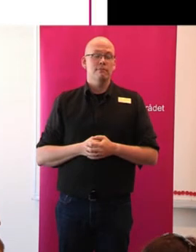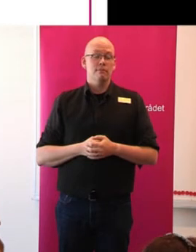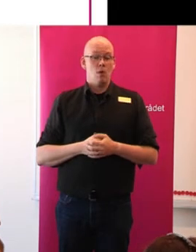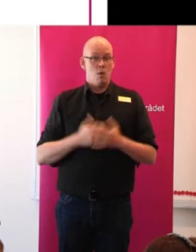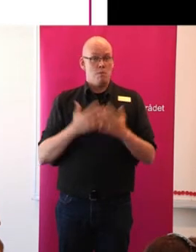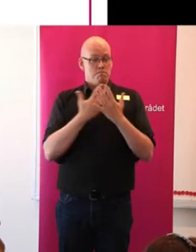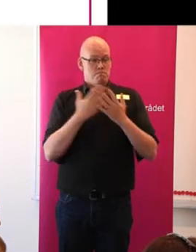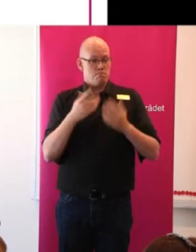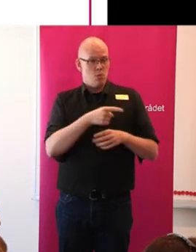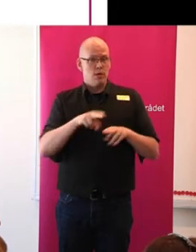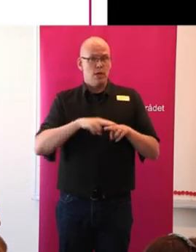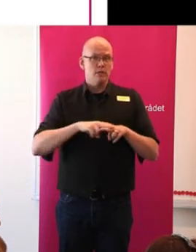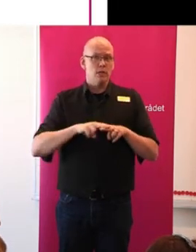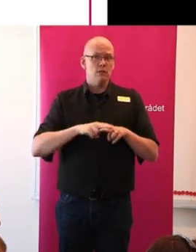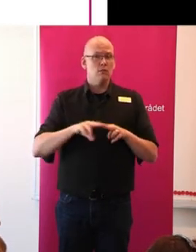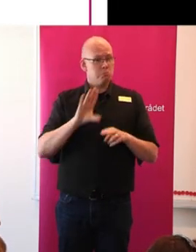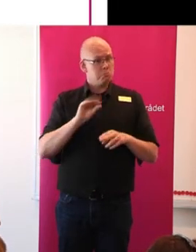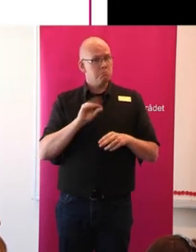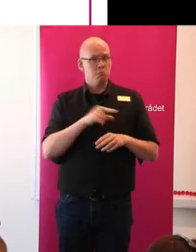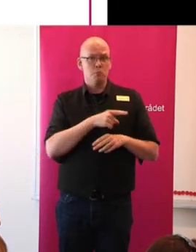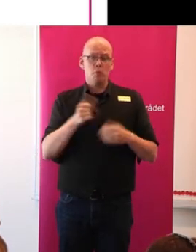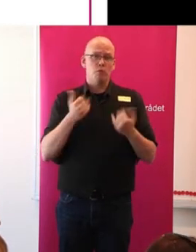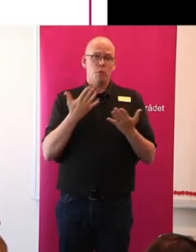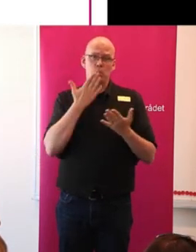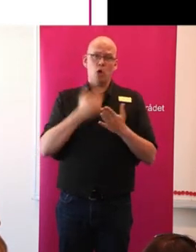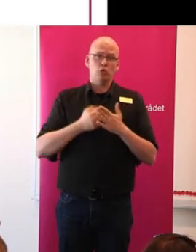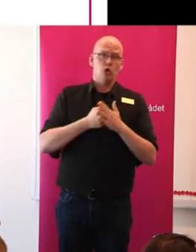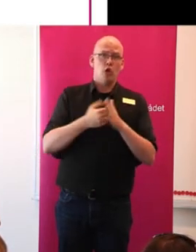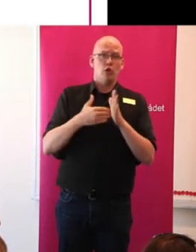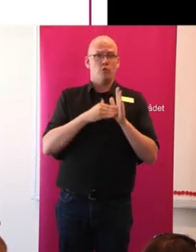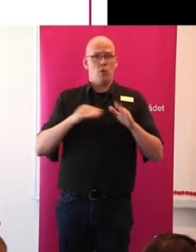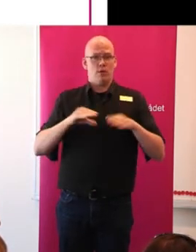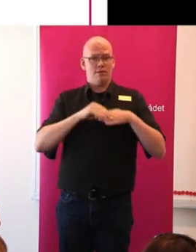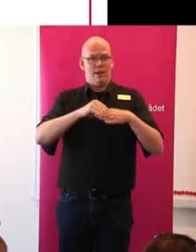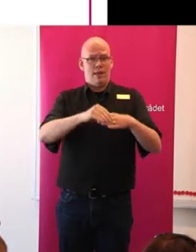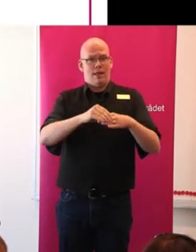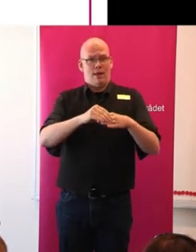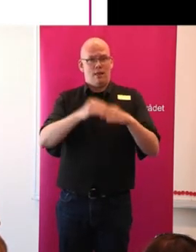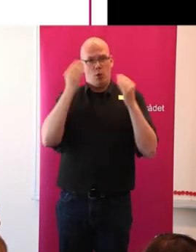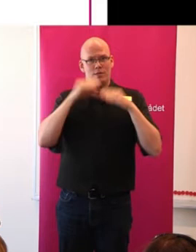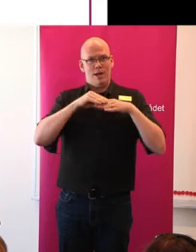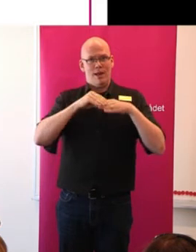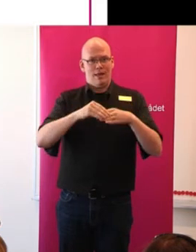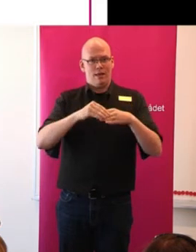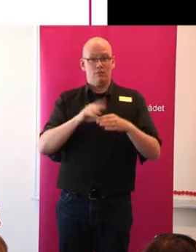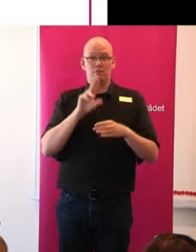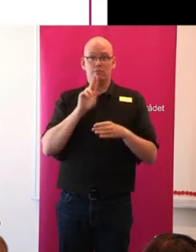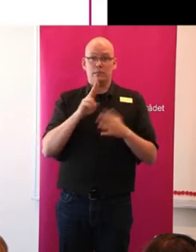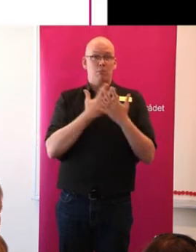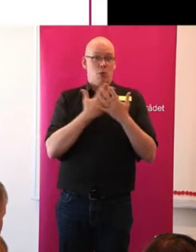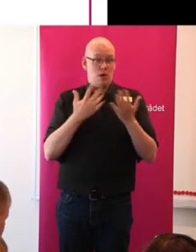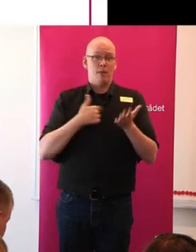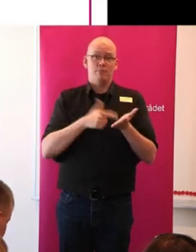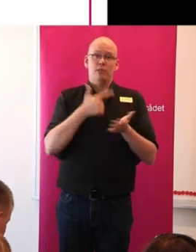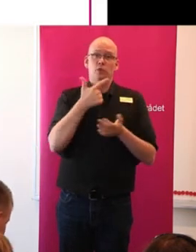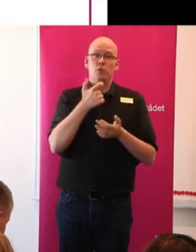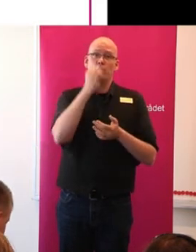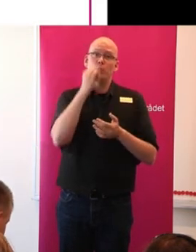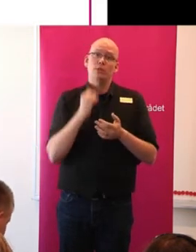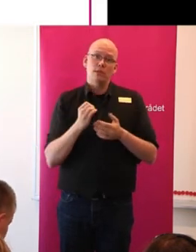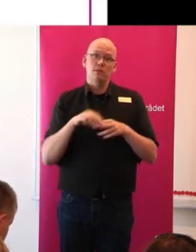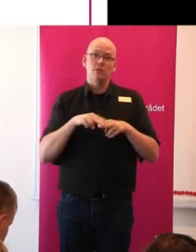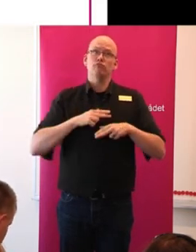Många känner att de har fått ett väldigt bra stöd utav kursledaren, närmare bestämt 70%. Och att man har fått